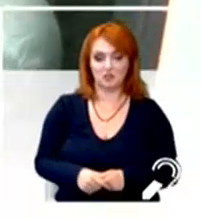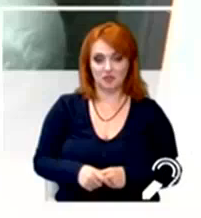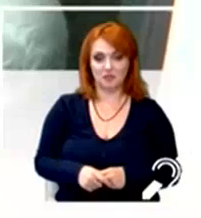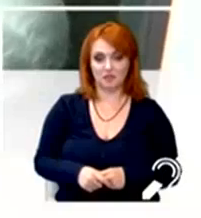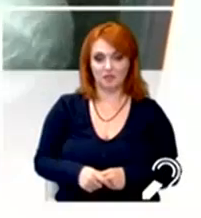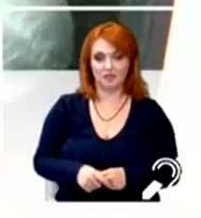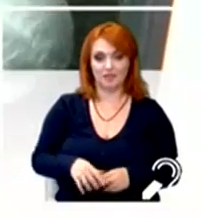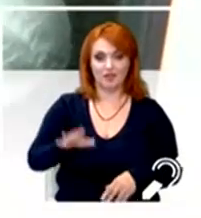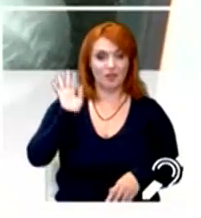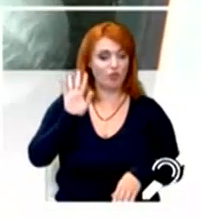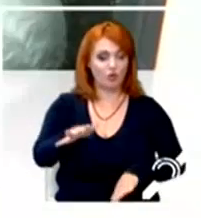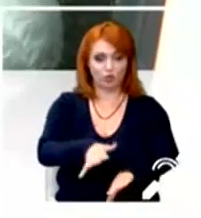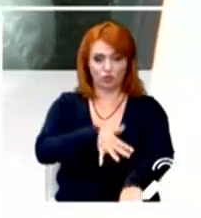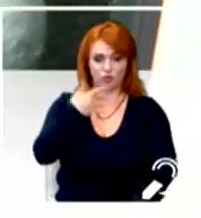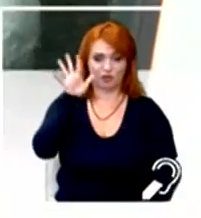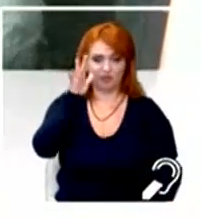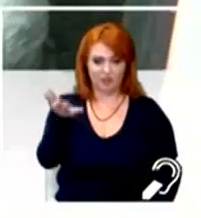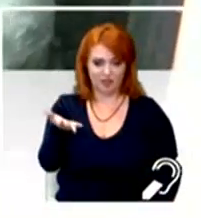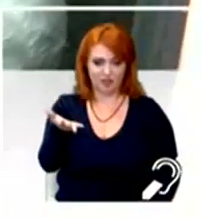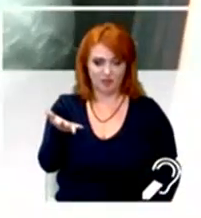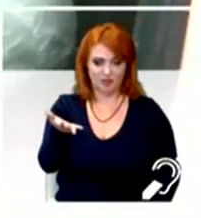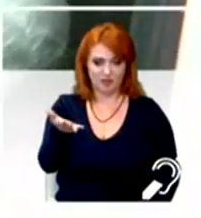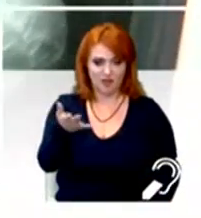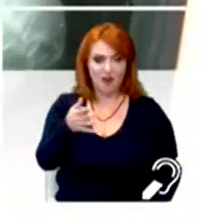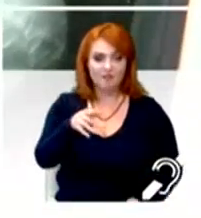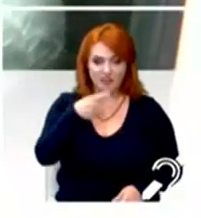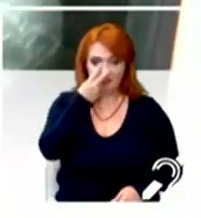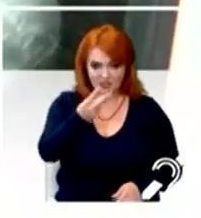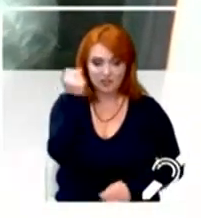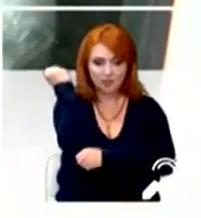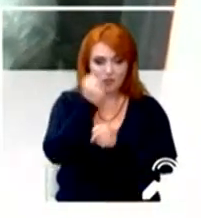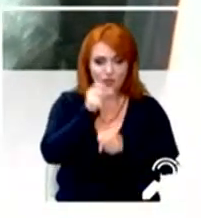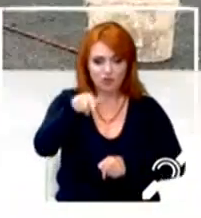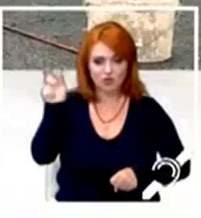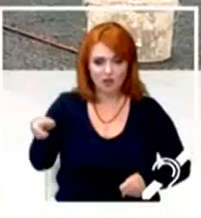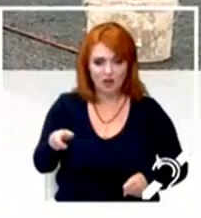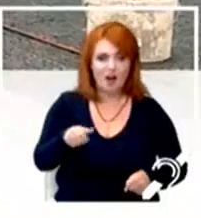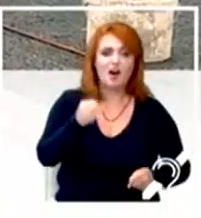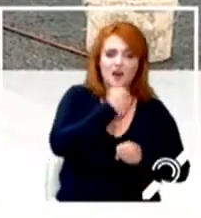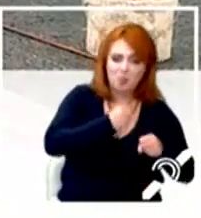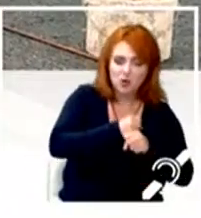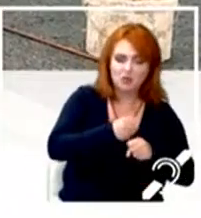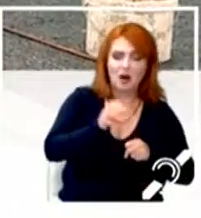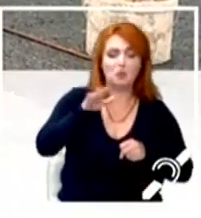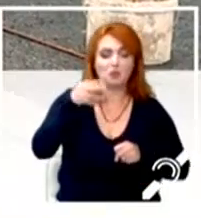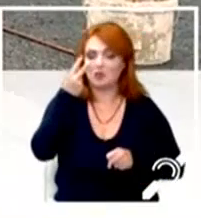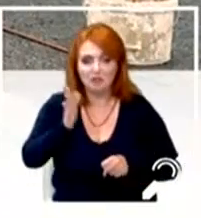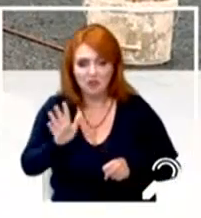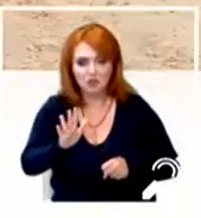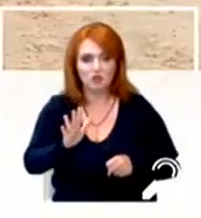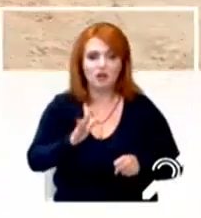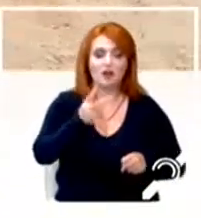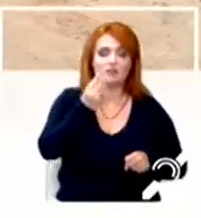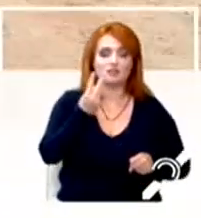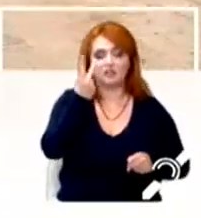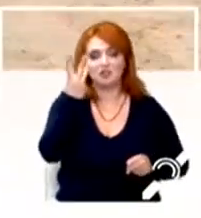mult vreme le fac, tare mult timp, tare mult timp. Deseori vedeți pe muncitori pe șantier? Da, ei lucrau, dar nu prea mult. Lucrau 2, 3,